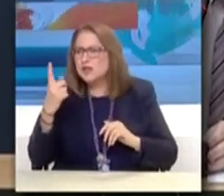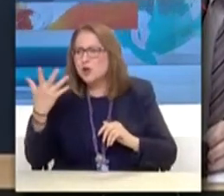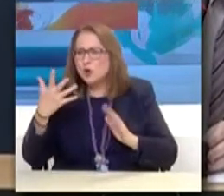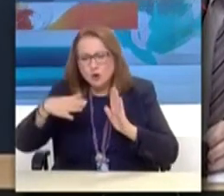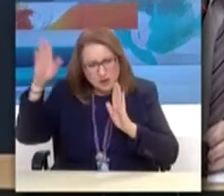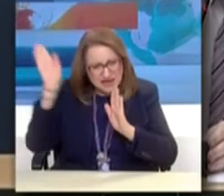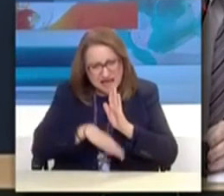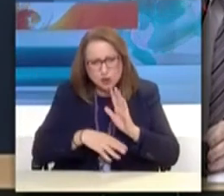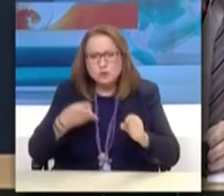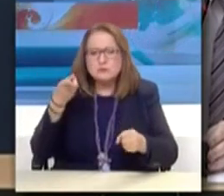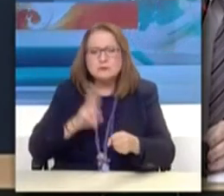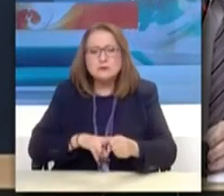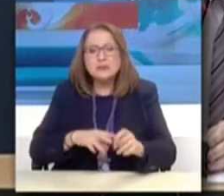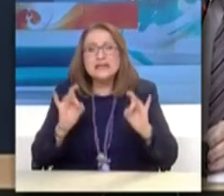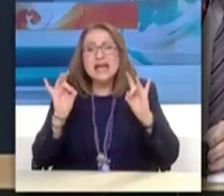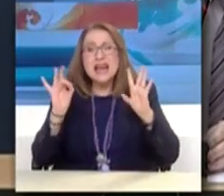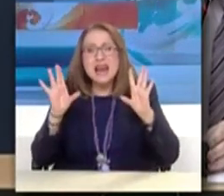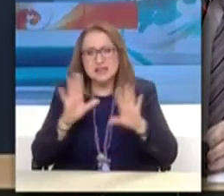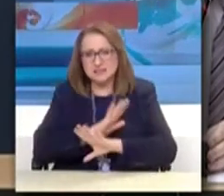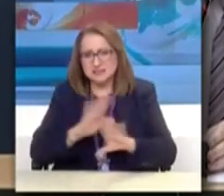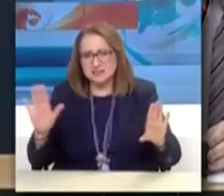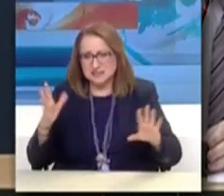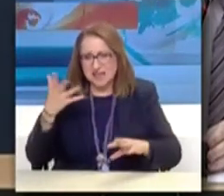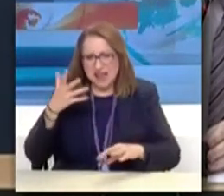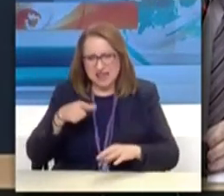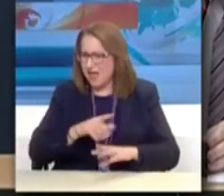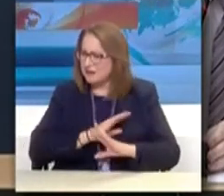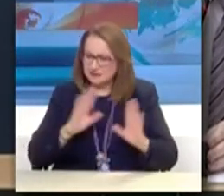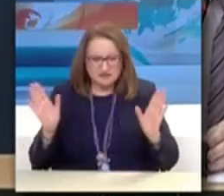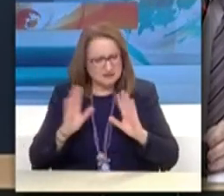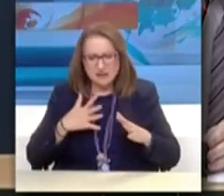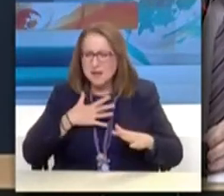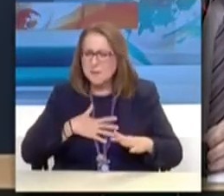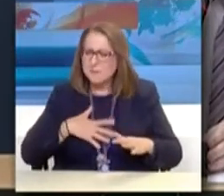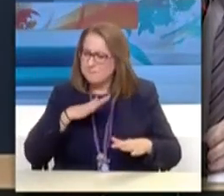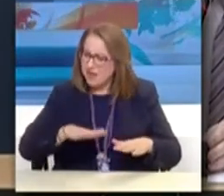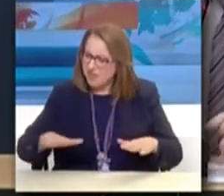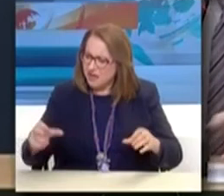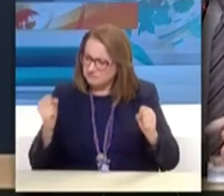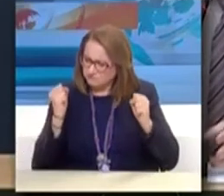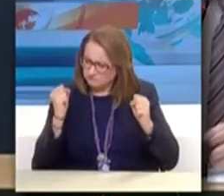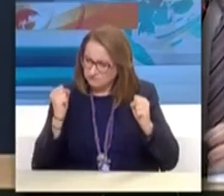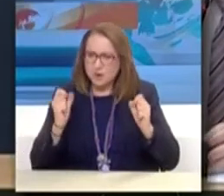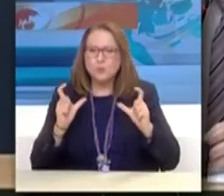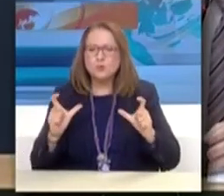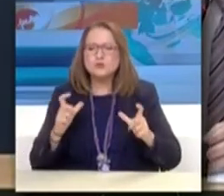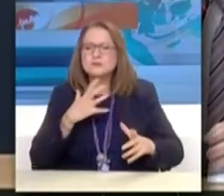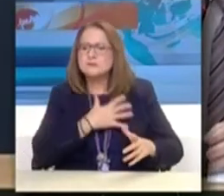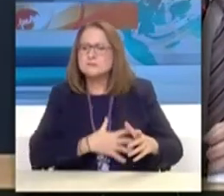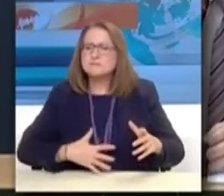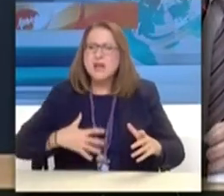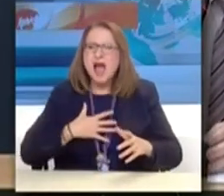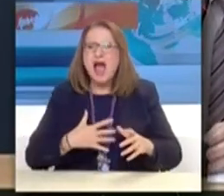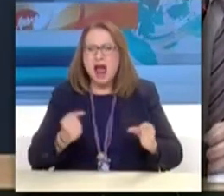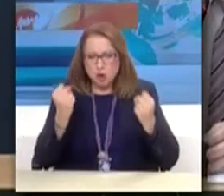σε περιοχές που είχαν μεγάλη επιδημία. Άρα τα παιδιά είναι αυτή τη στιγμή, προστατεύονται λόγω του ισχυρού